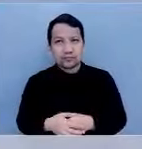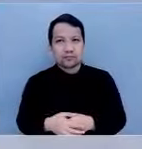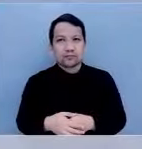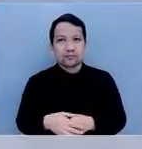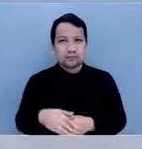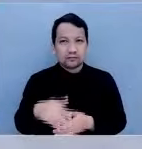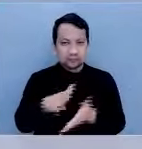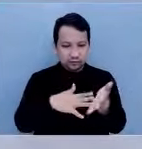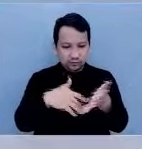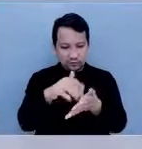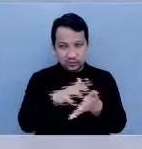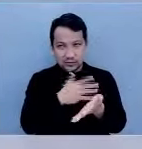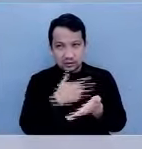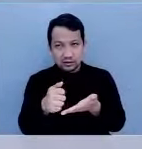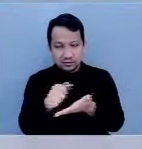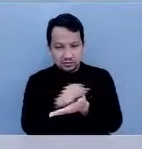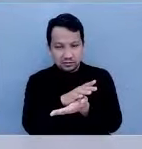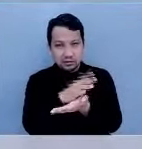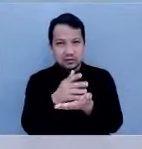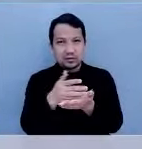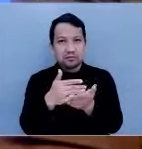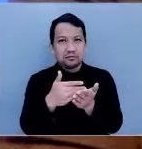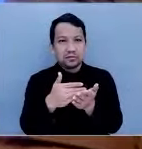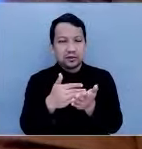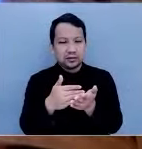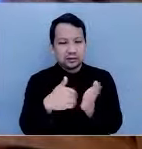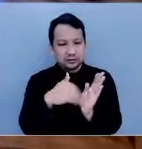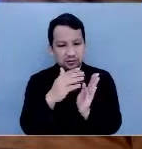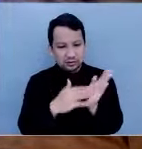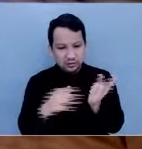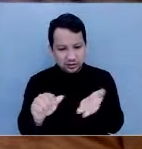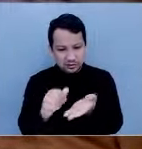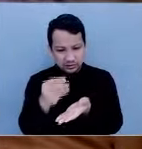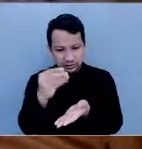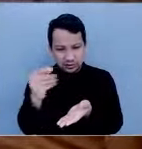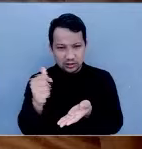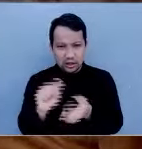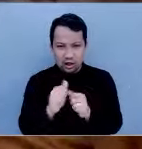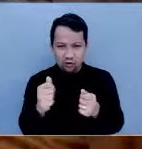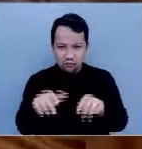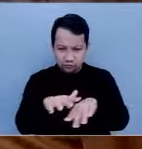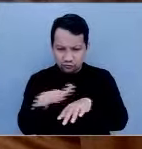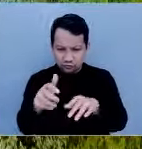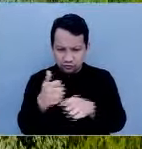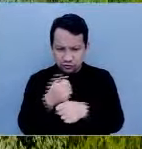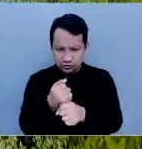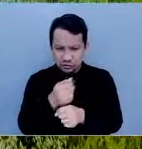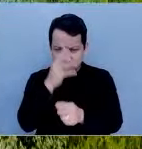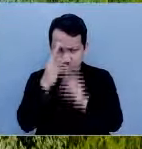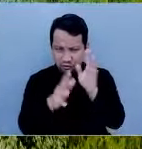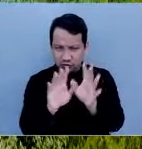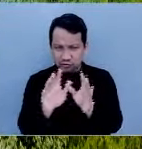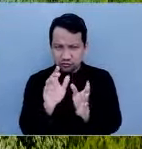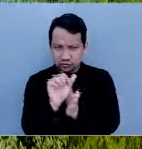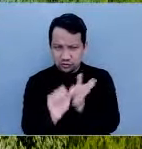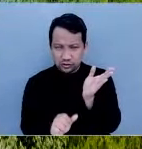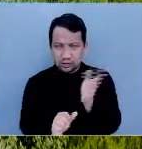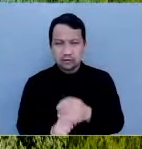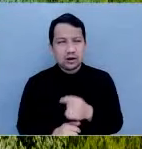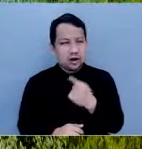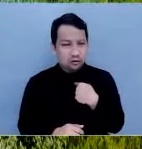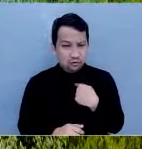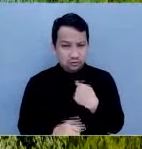Pinipinting po sa painting, gawa painting sa painting pa rin ang tawag dito. Paano mo inaaral yung mga obra mo? Inaaral ko po yan